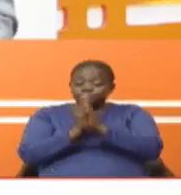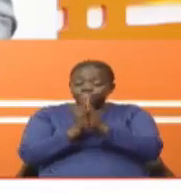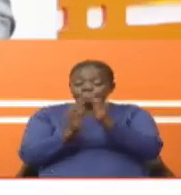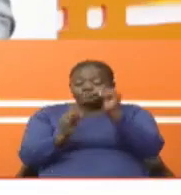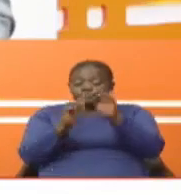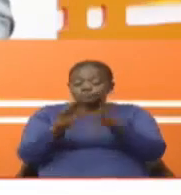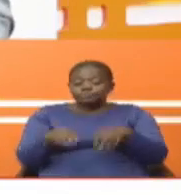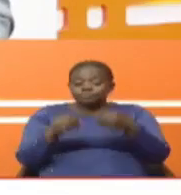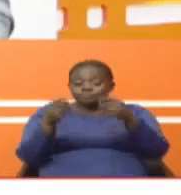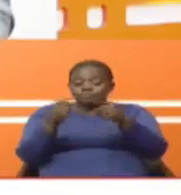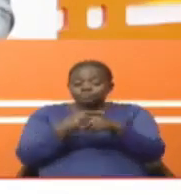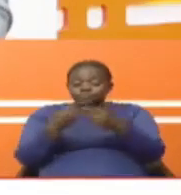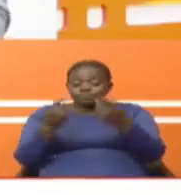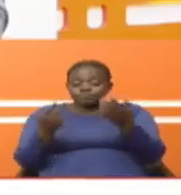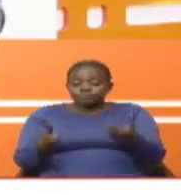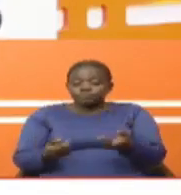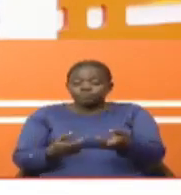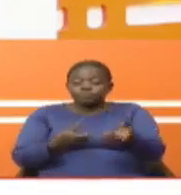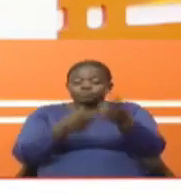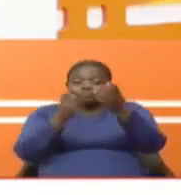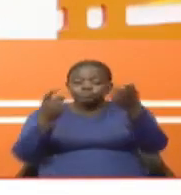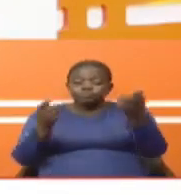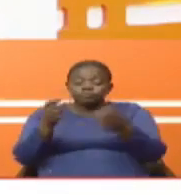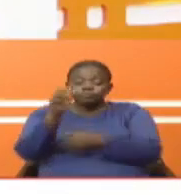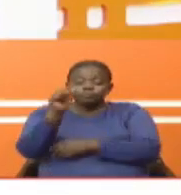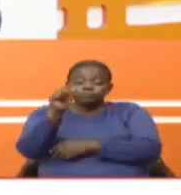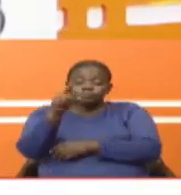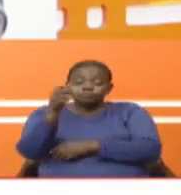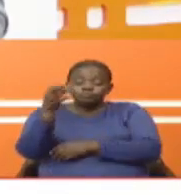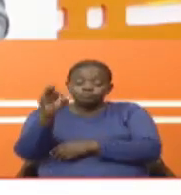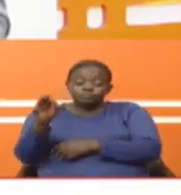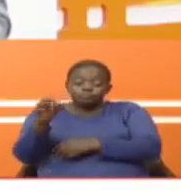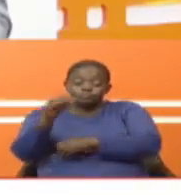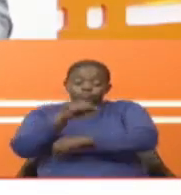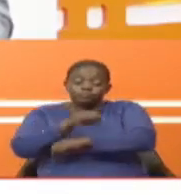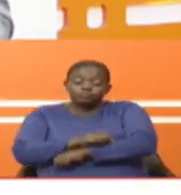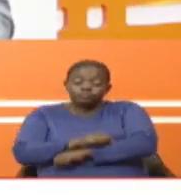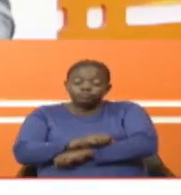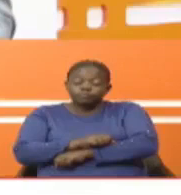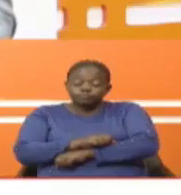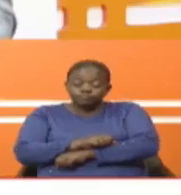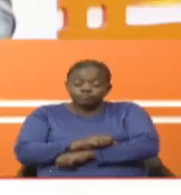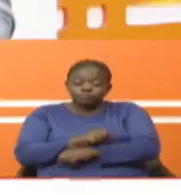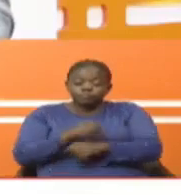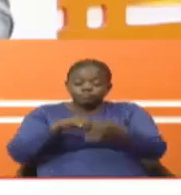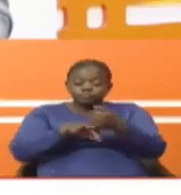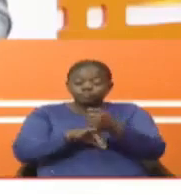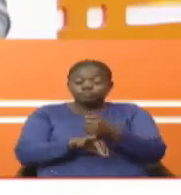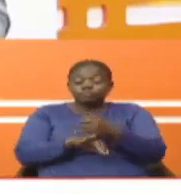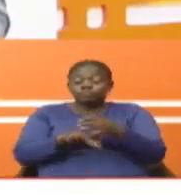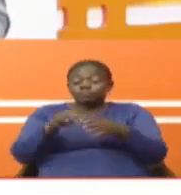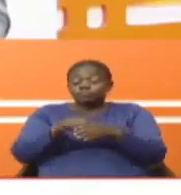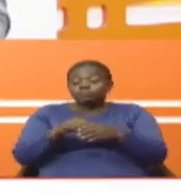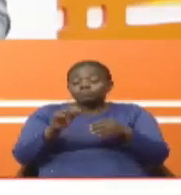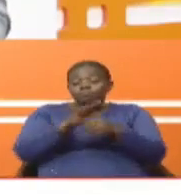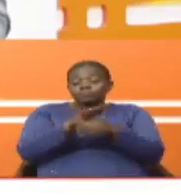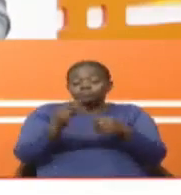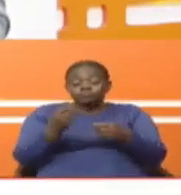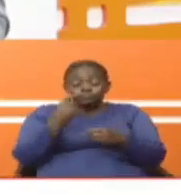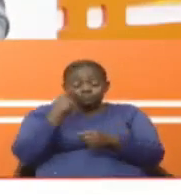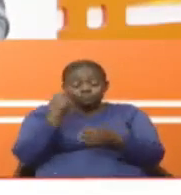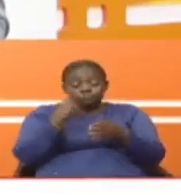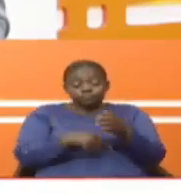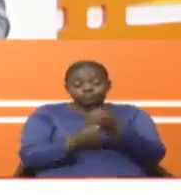tukutusa kwa kubulumba ganyi obwakole bwabayekera ba ADF kusumi ulia mpondwe rubiriha lero tunulida Abasimattuka nga